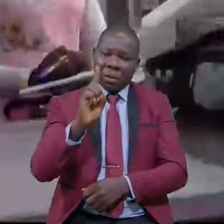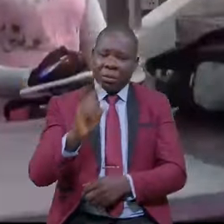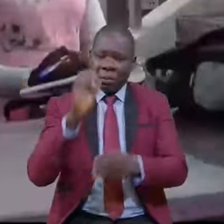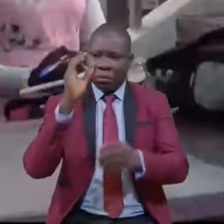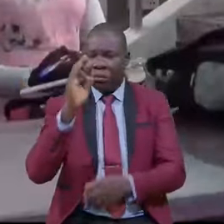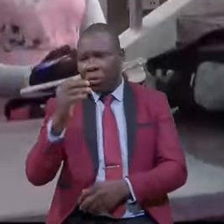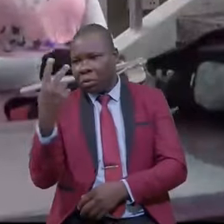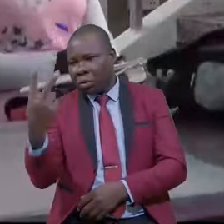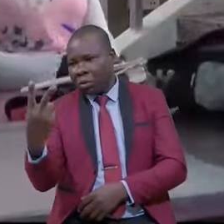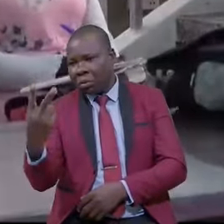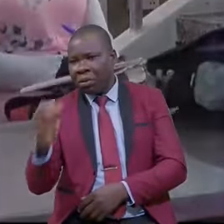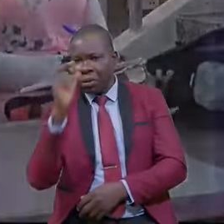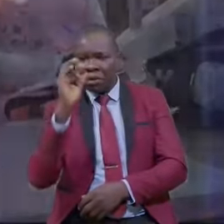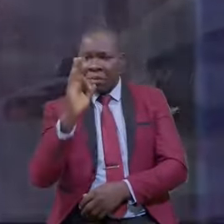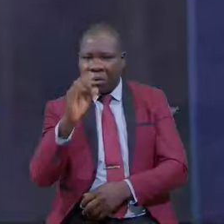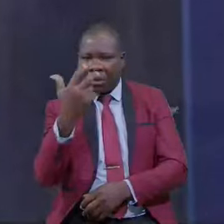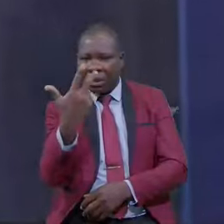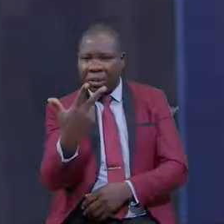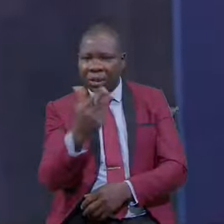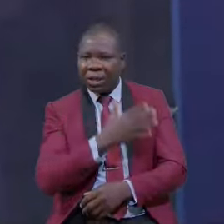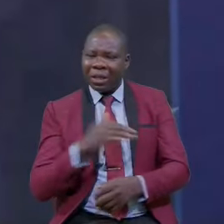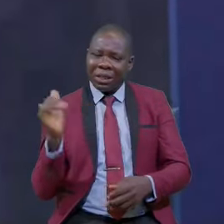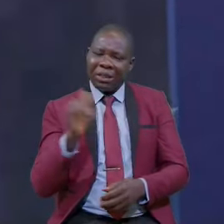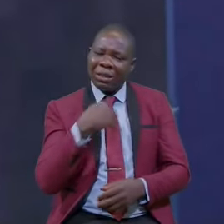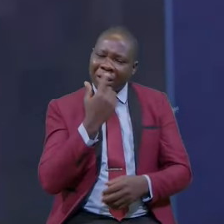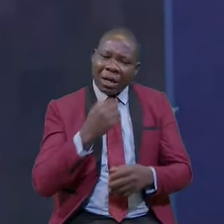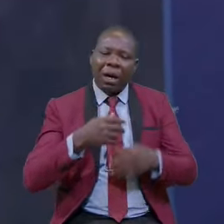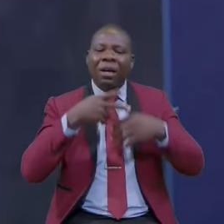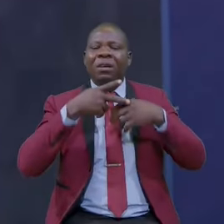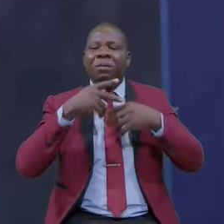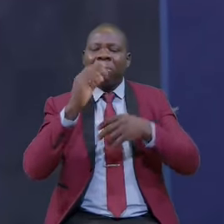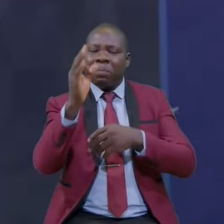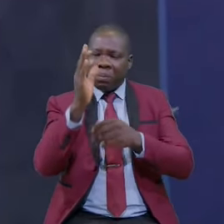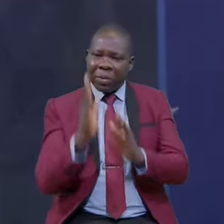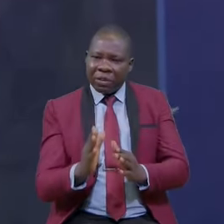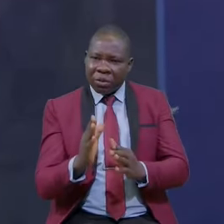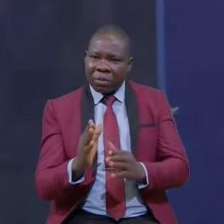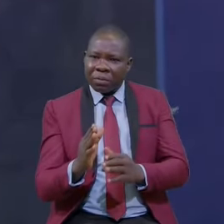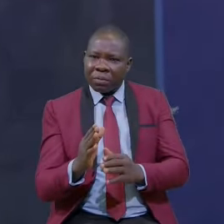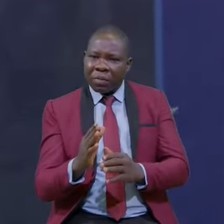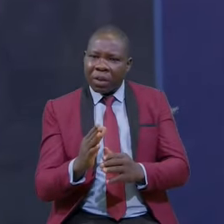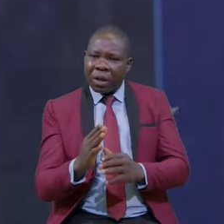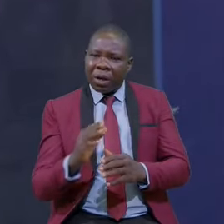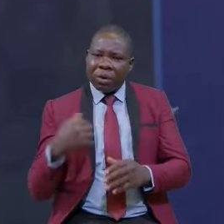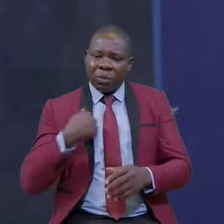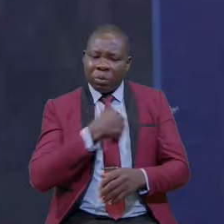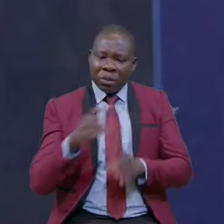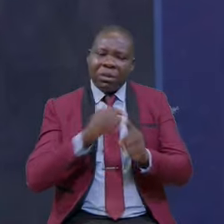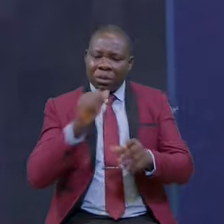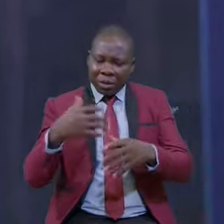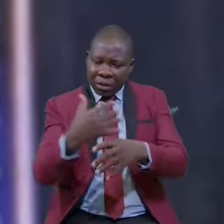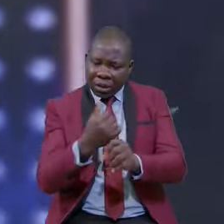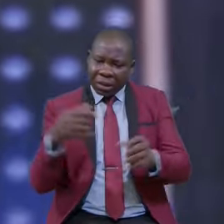pastor, pastor, we didn't schedule this one. On n'avait pas prévu ceci. Mais est-ce que tu peux prendre un quatrième? J'ai dit, je suis là, je suis